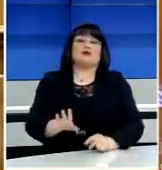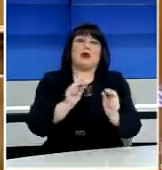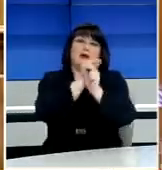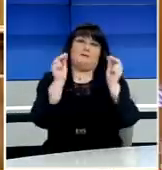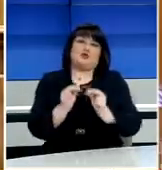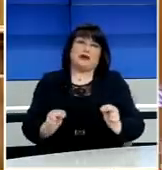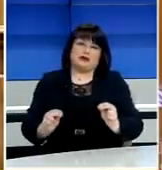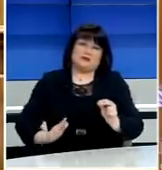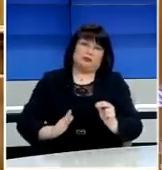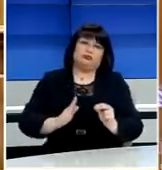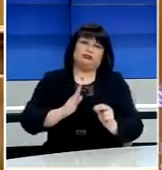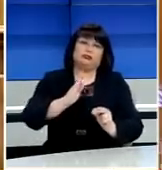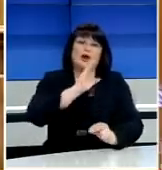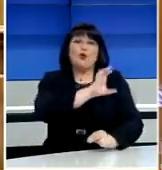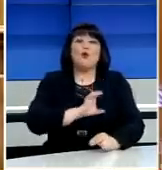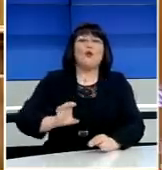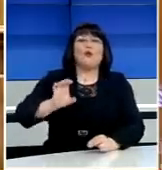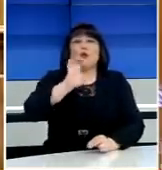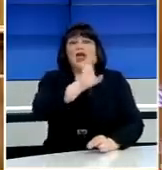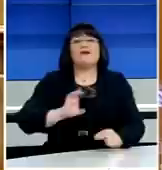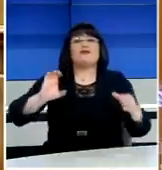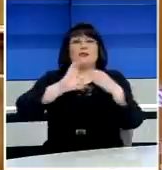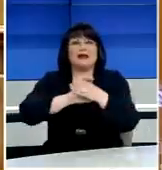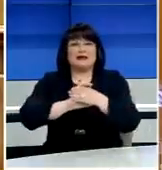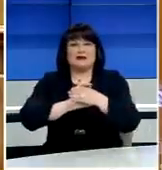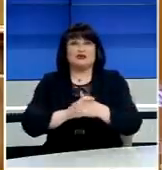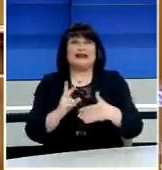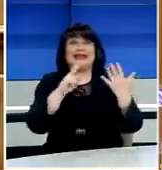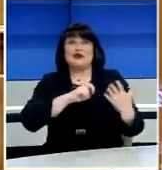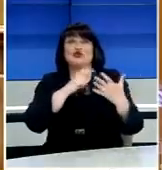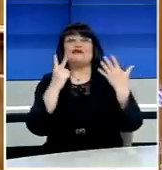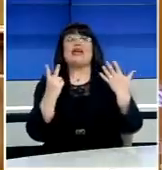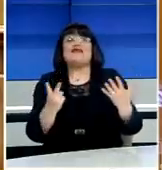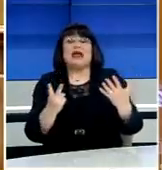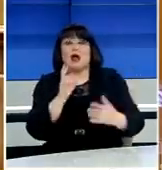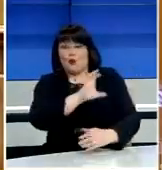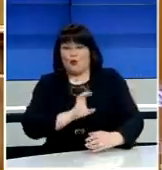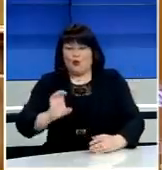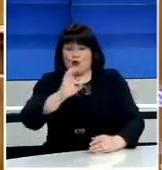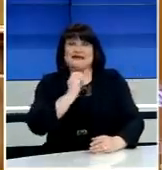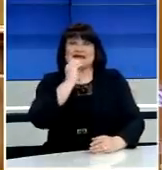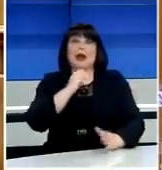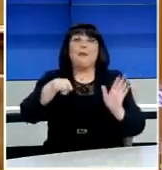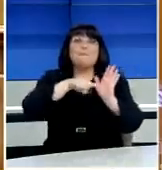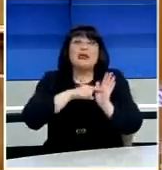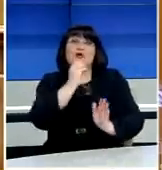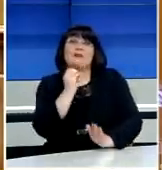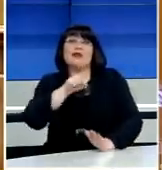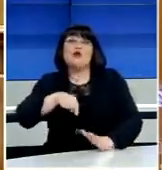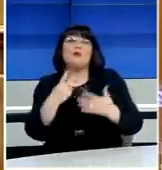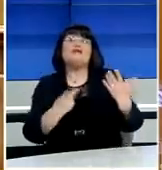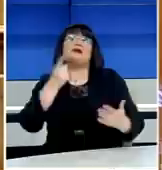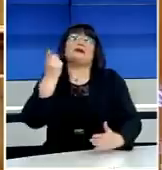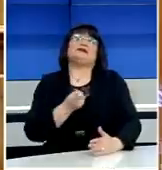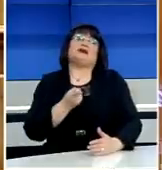απόδοση από όλες τις χώρες της Ευρωπαϊκής Ένωσης των 27, με μείον 0,7%. Το